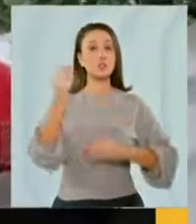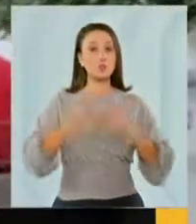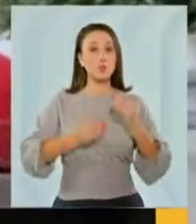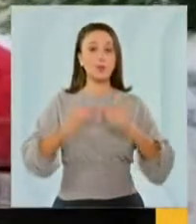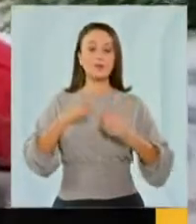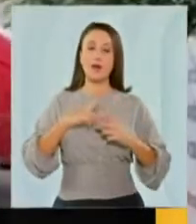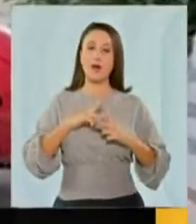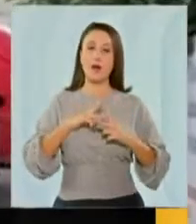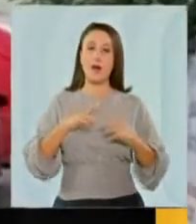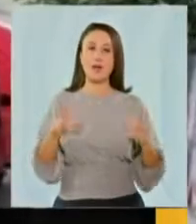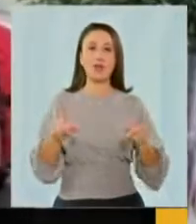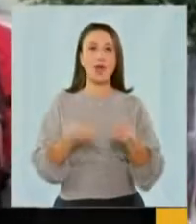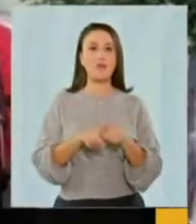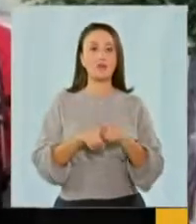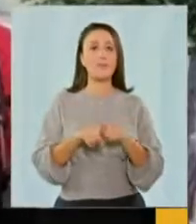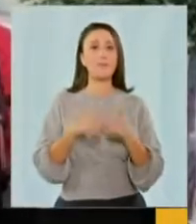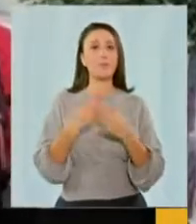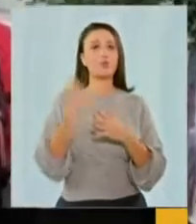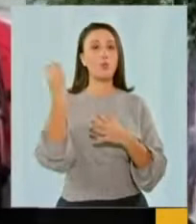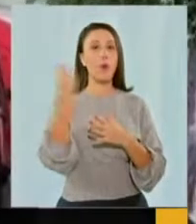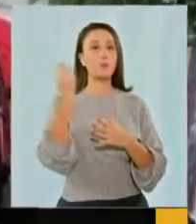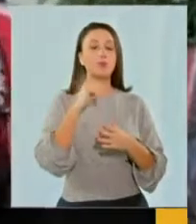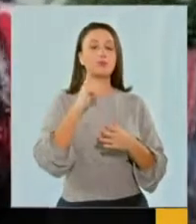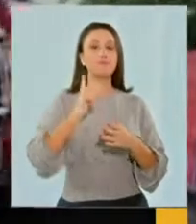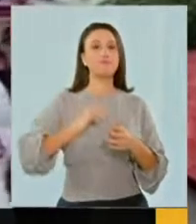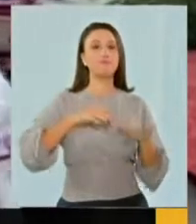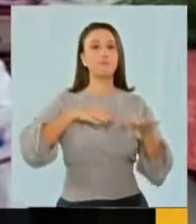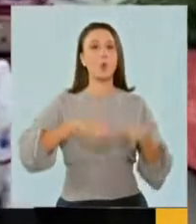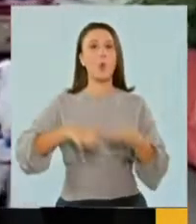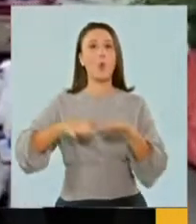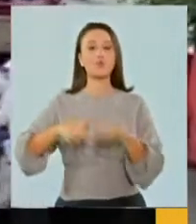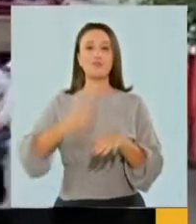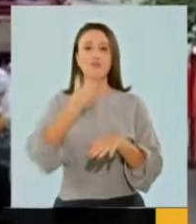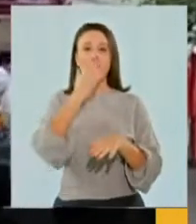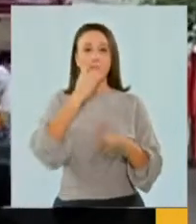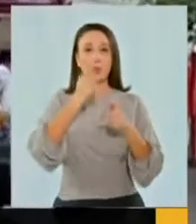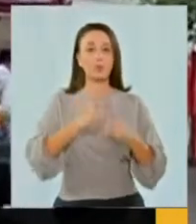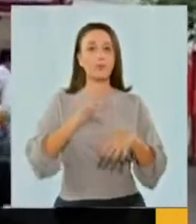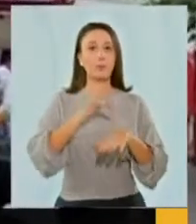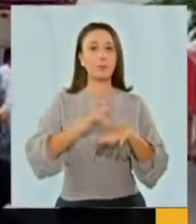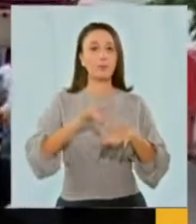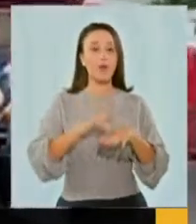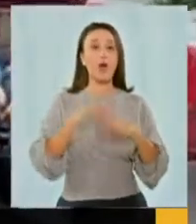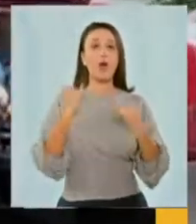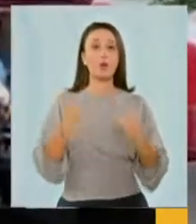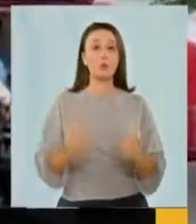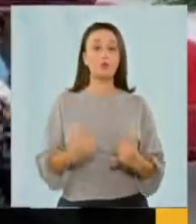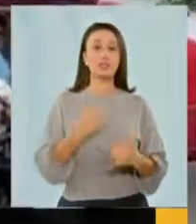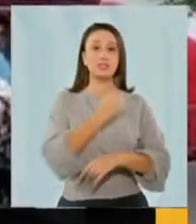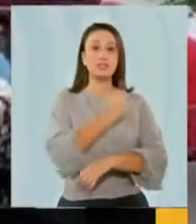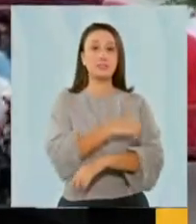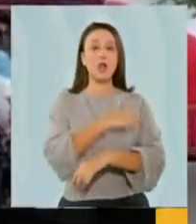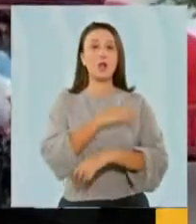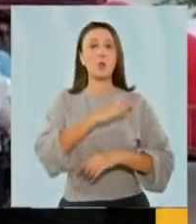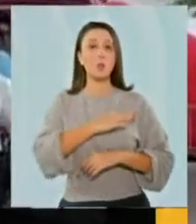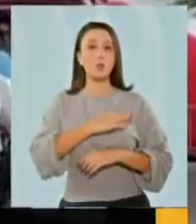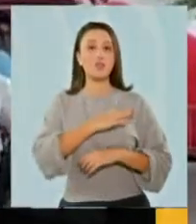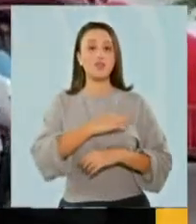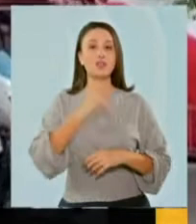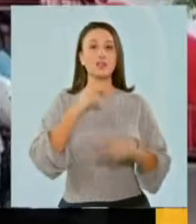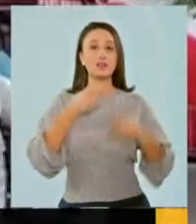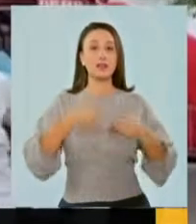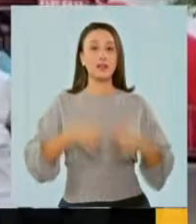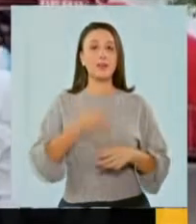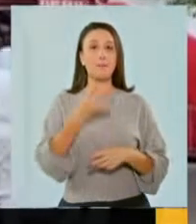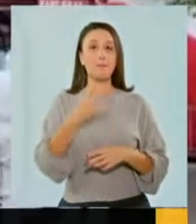critică și în cazul ambulanțelor care stau la cozi imense în fața unității medicale. În acest moment, la Spitalul Universitar sunt internați